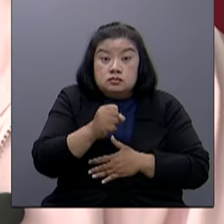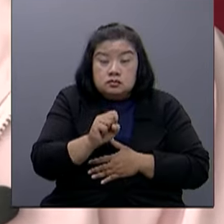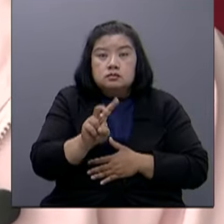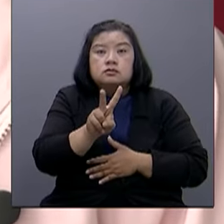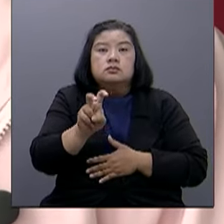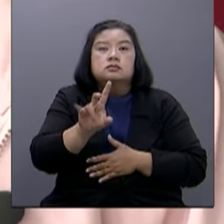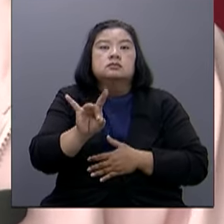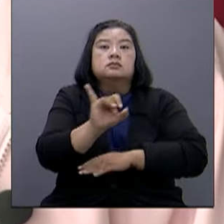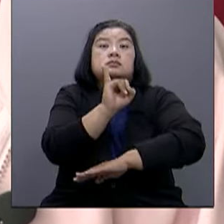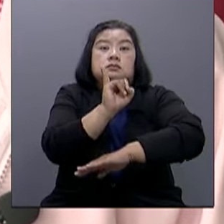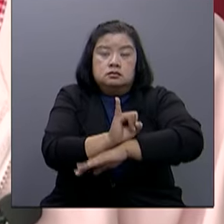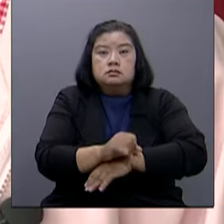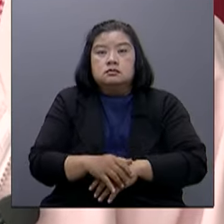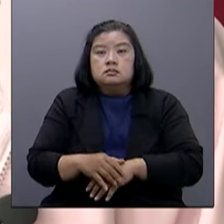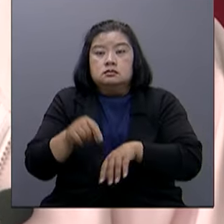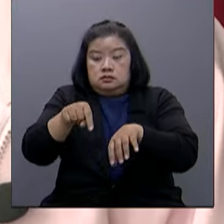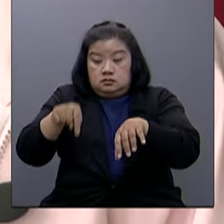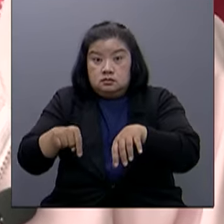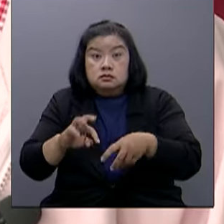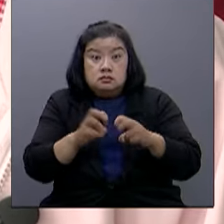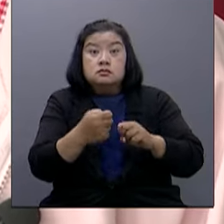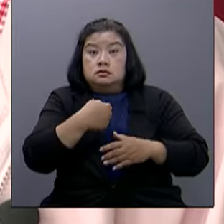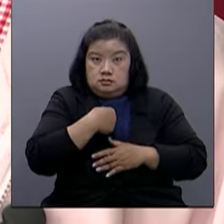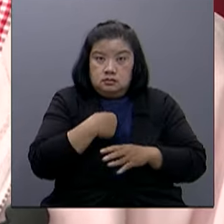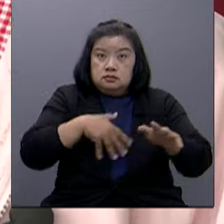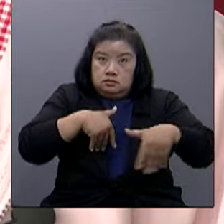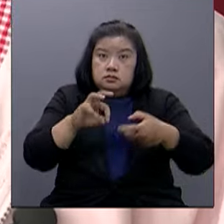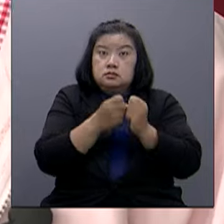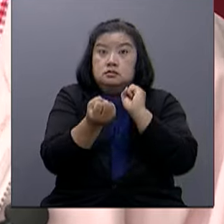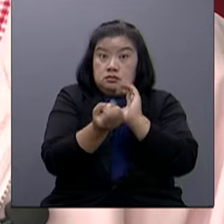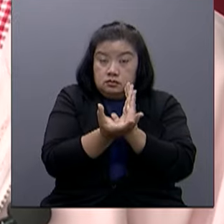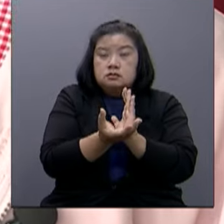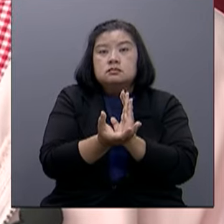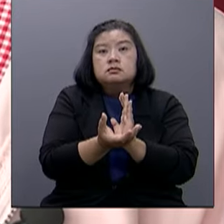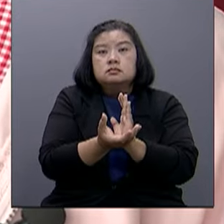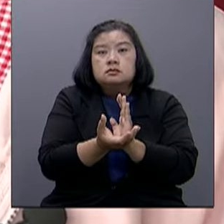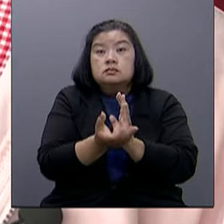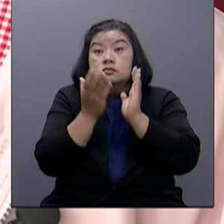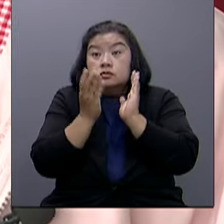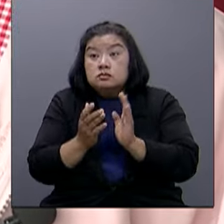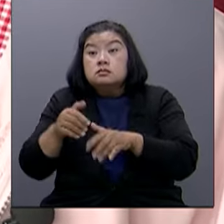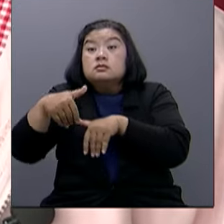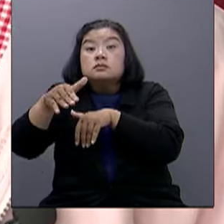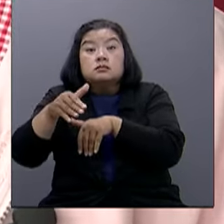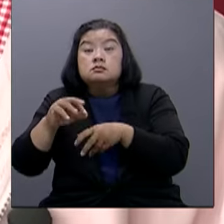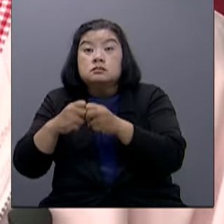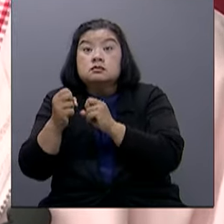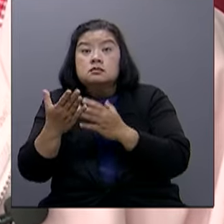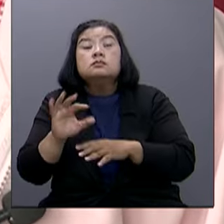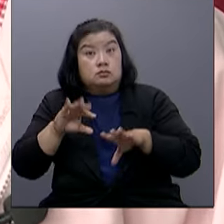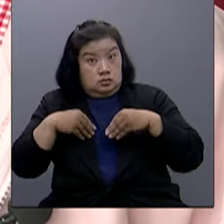ไร่ผลกระทบคือพวกเราแล้วคนที่ไม่มีผลกระทบเขาก็โอเคเพราะต้อง